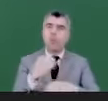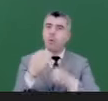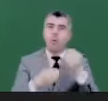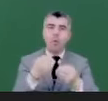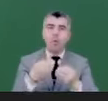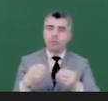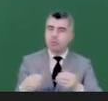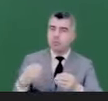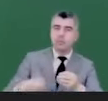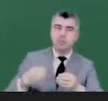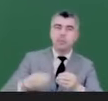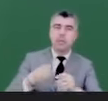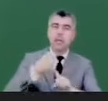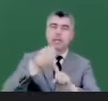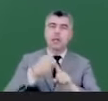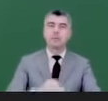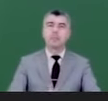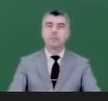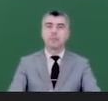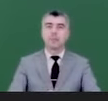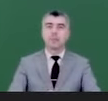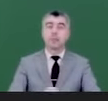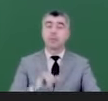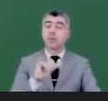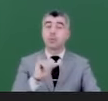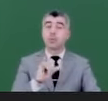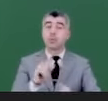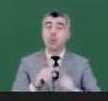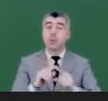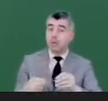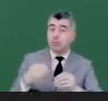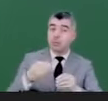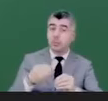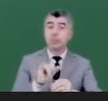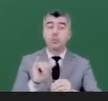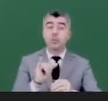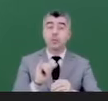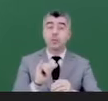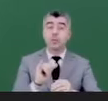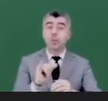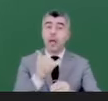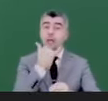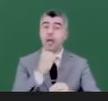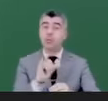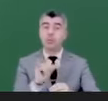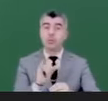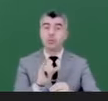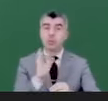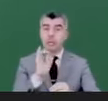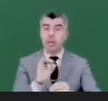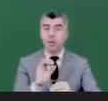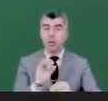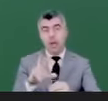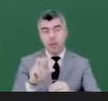هذا هذ الاصلاحات هذ لكن من سوف يتحمل كلفه التاجيل احنا ال عملنا الاصلاح نعرفوا شك يتحمل